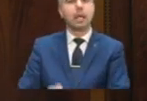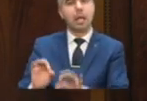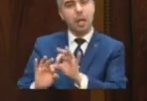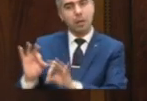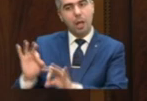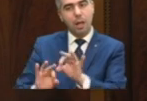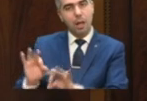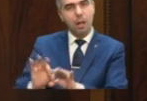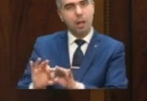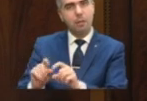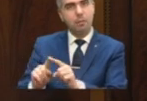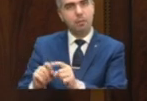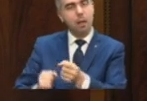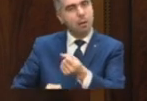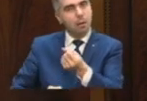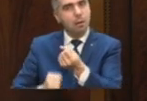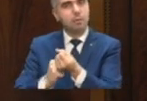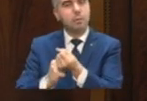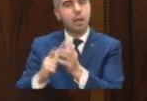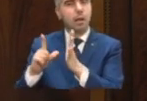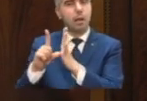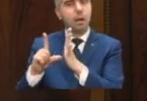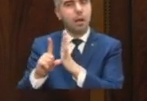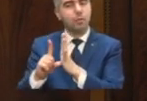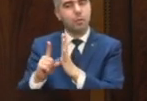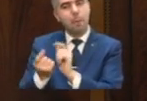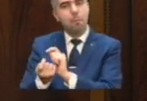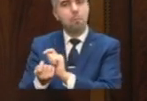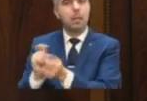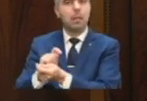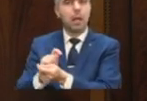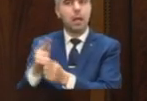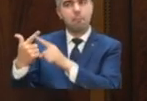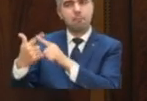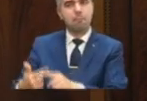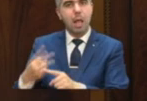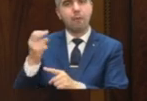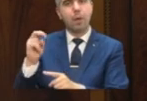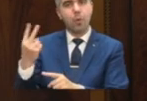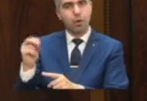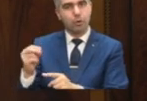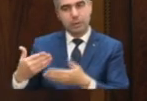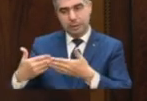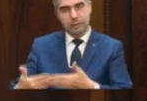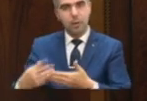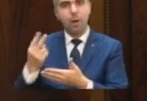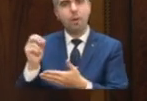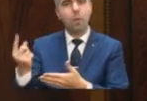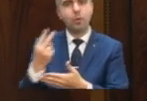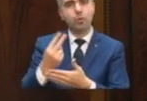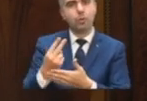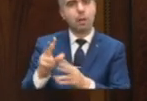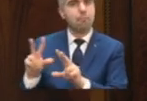اللي عاونتوا فيها مشكورين، من خلال القانون الماليه المعدل ولا القانون الماليه هذا، وايضا من خلال الثقه اللي